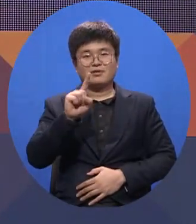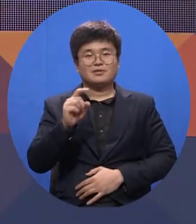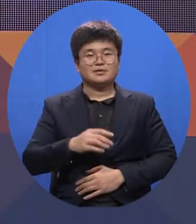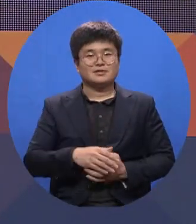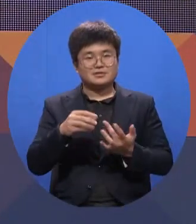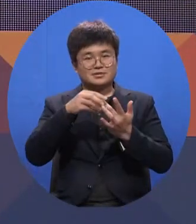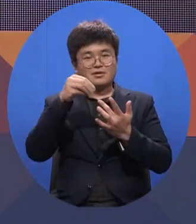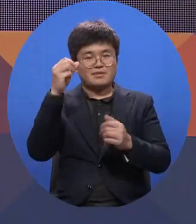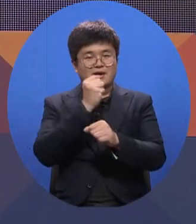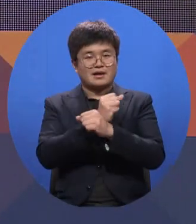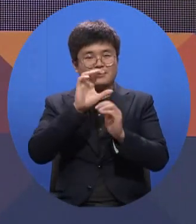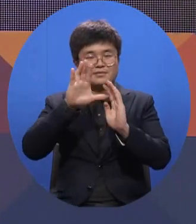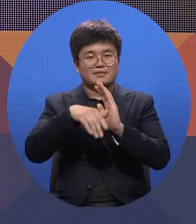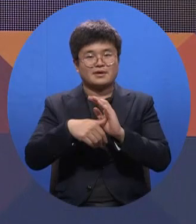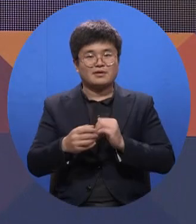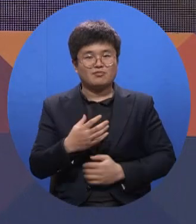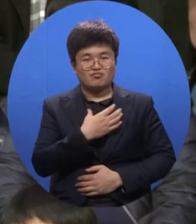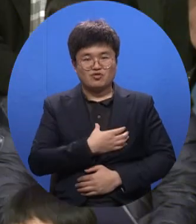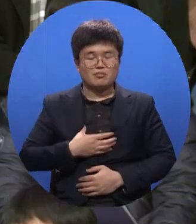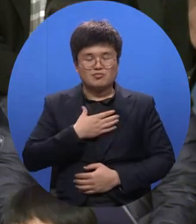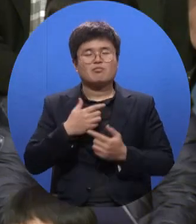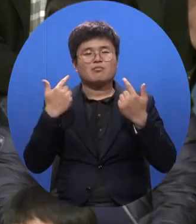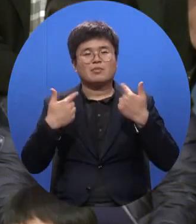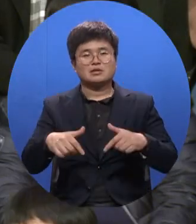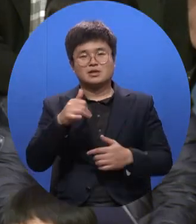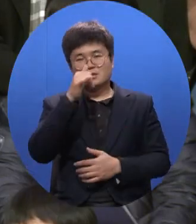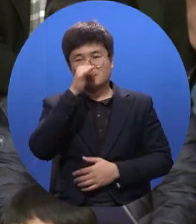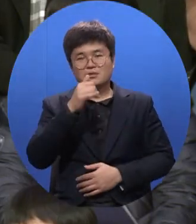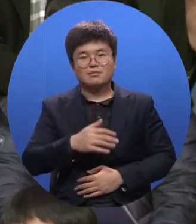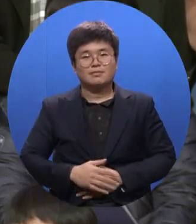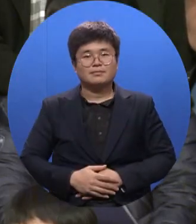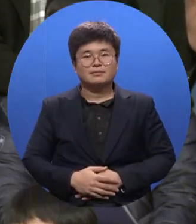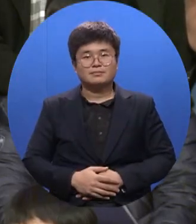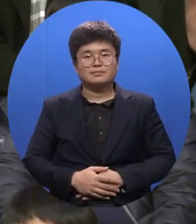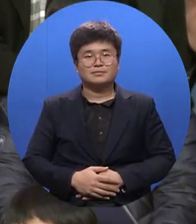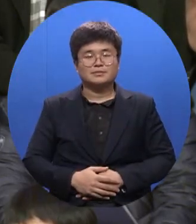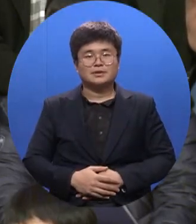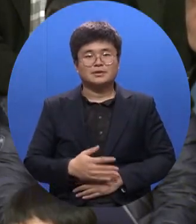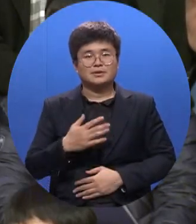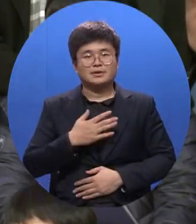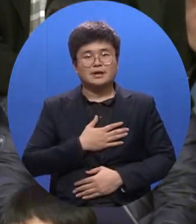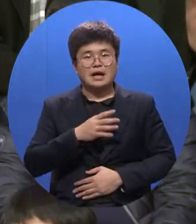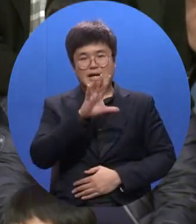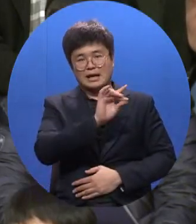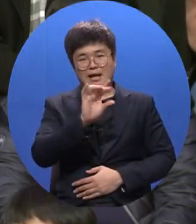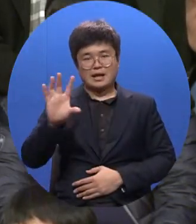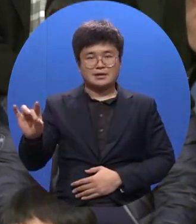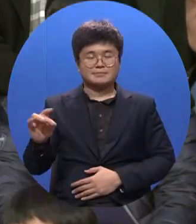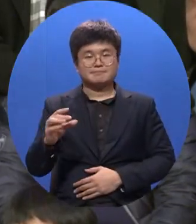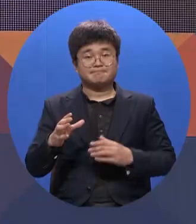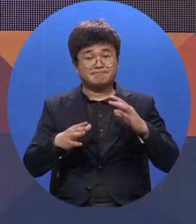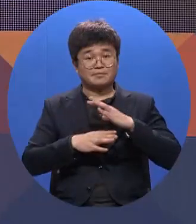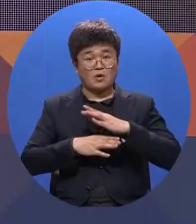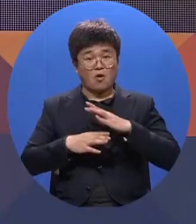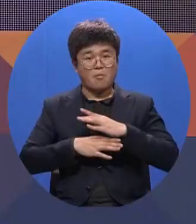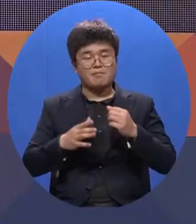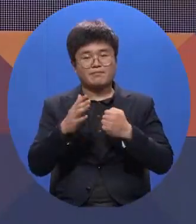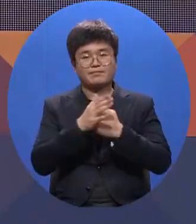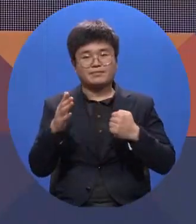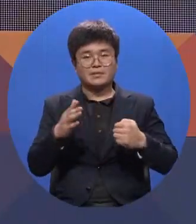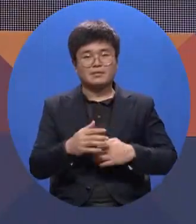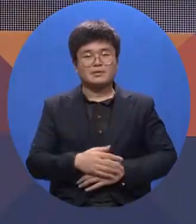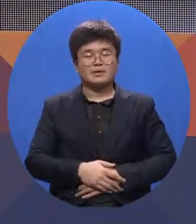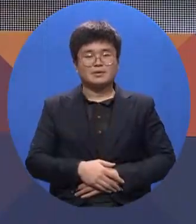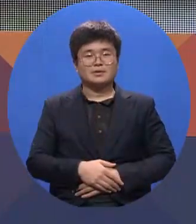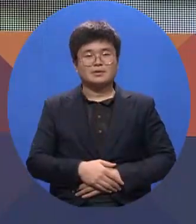우영 성한 상 있어 그렇죠 저희가 가끔 이제 겁이 법이 있어서 겁을 먹어서 이제